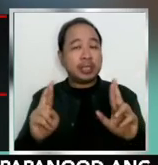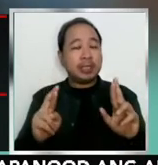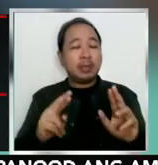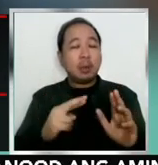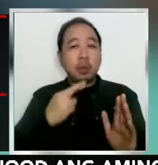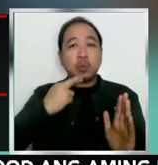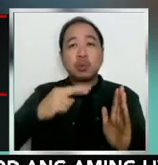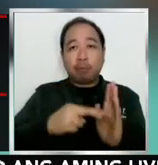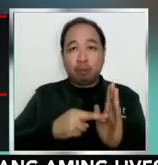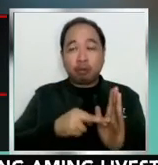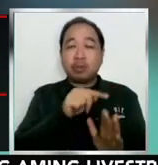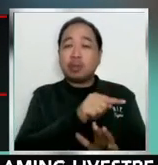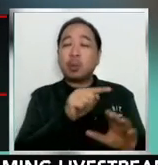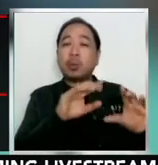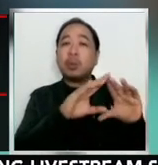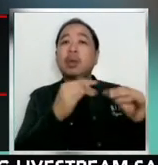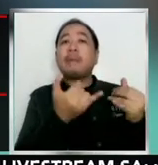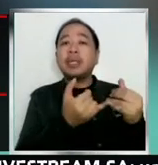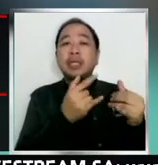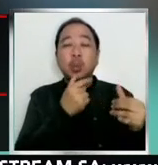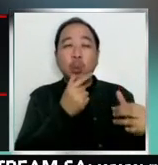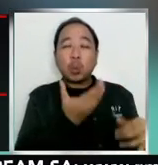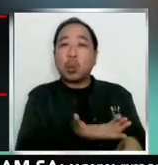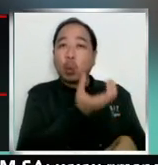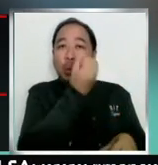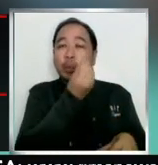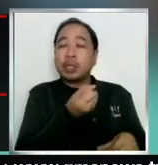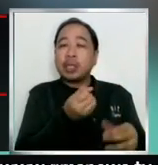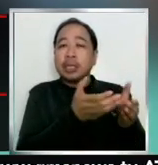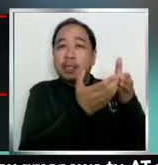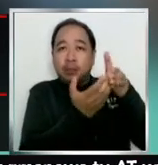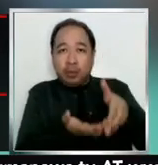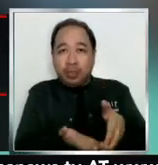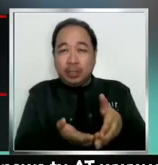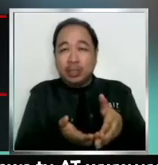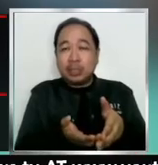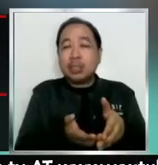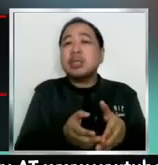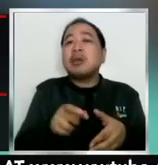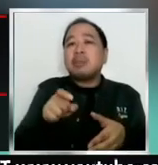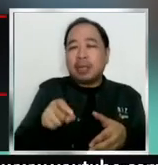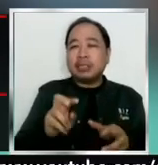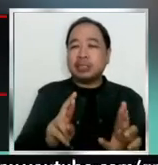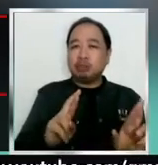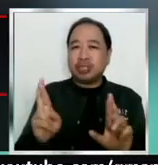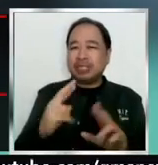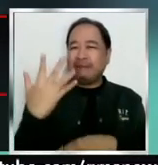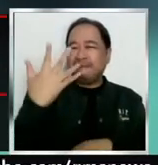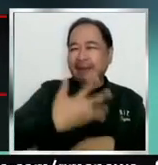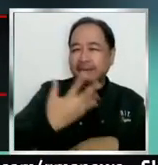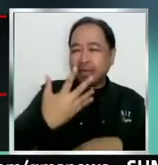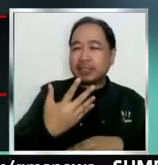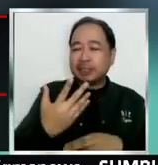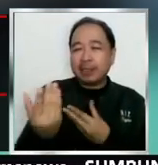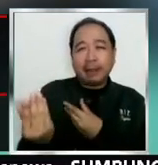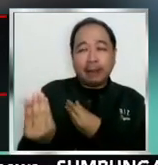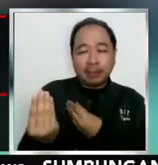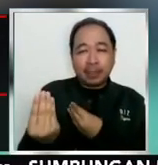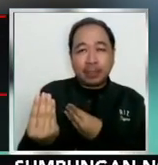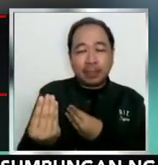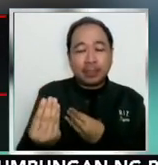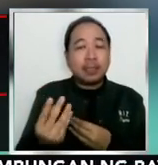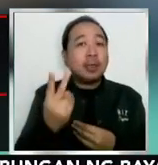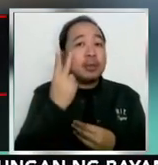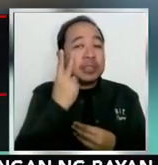ito in 3, maximum of 5 days. Kasalukuyan din mayroong dalawang consultants, mga experts